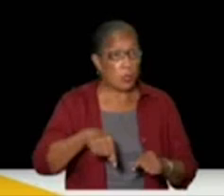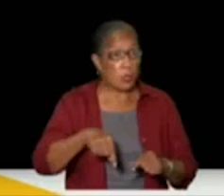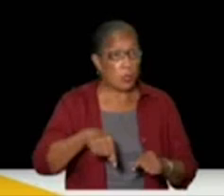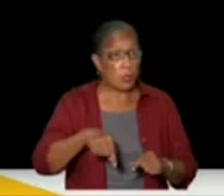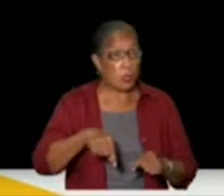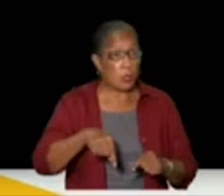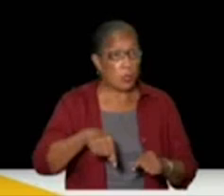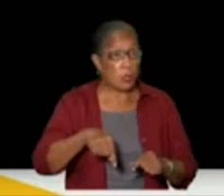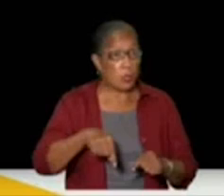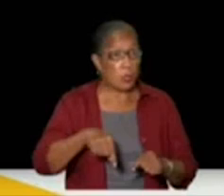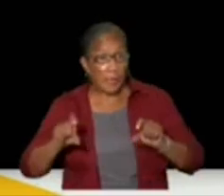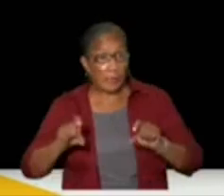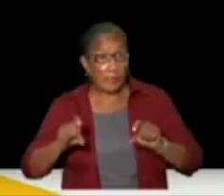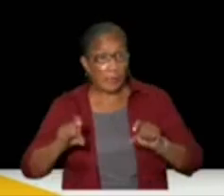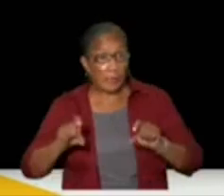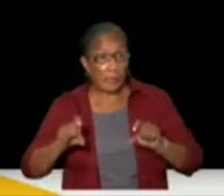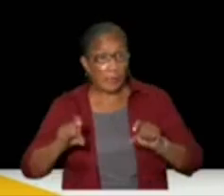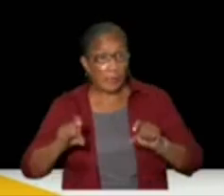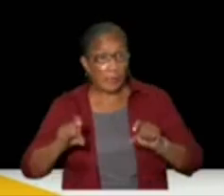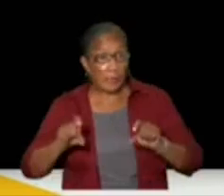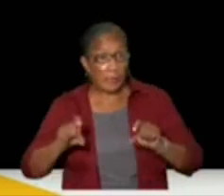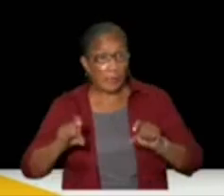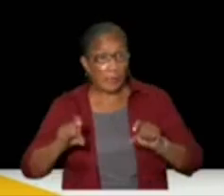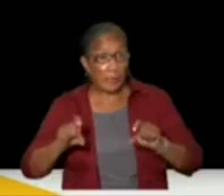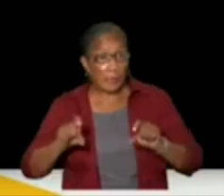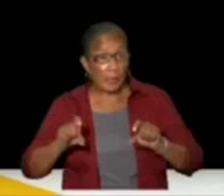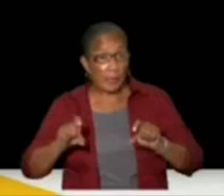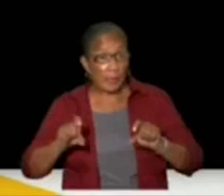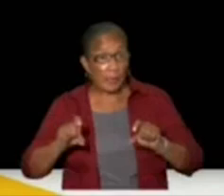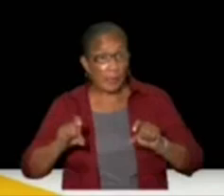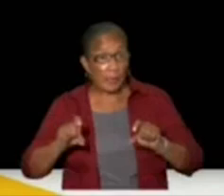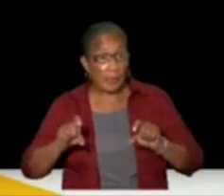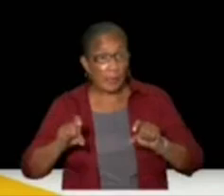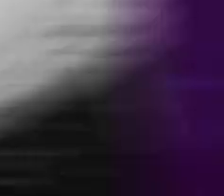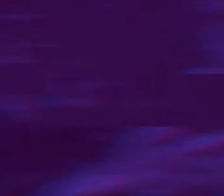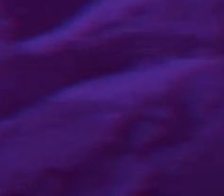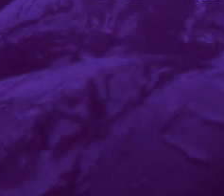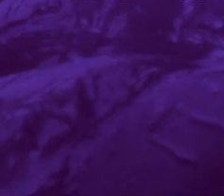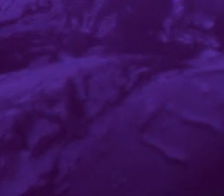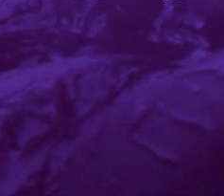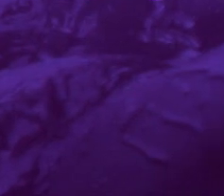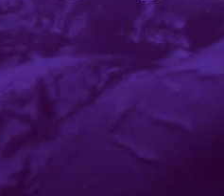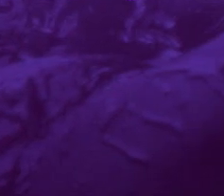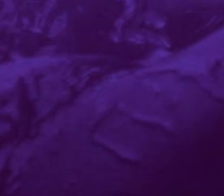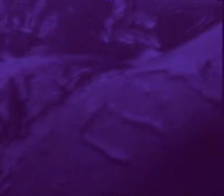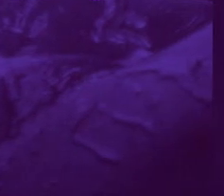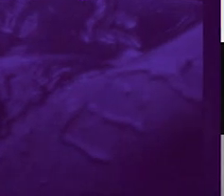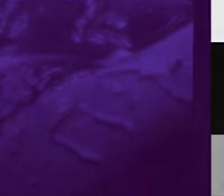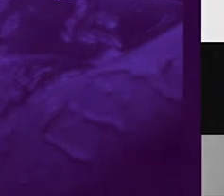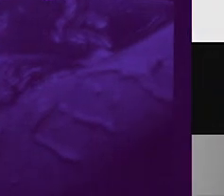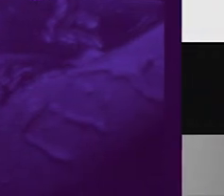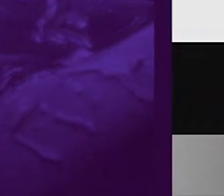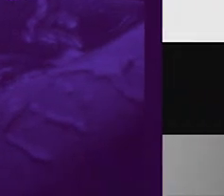zitten dus echt mooi in die dalende lijn. En dat is dus wel het goede nieuws.